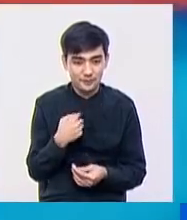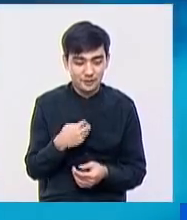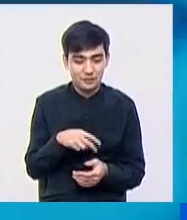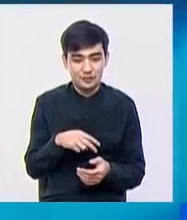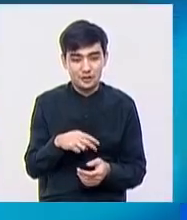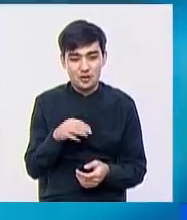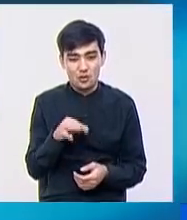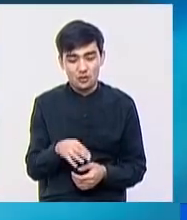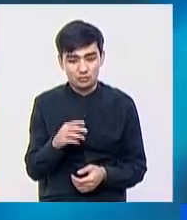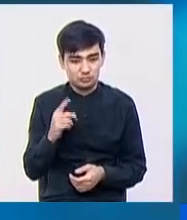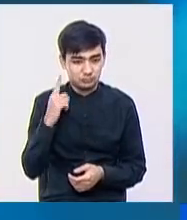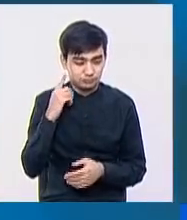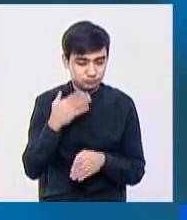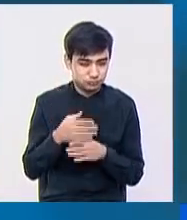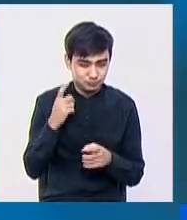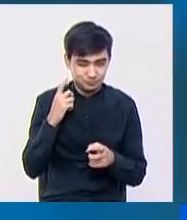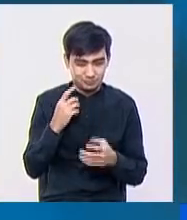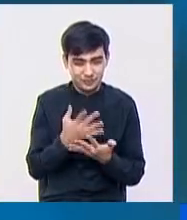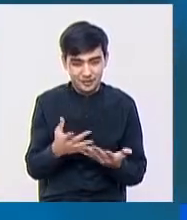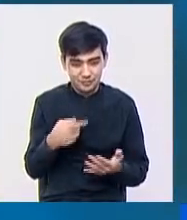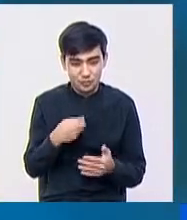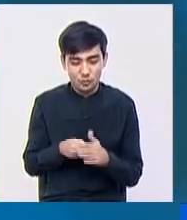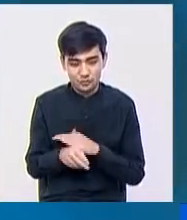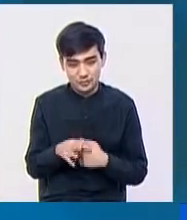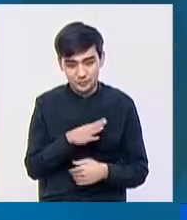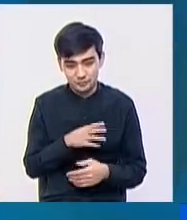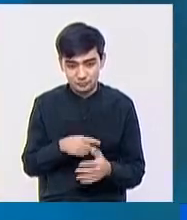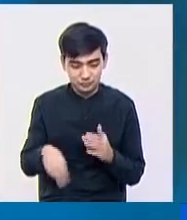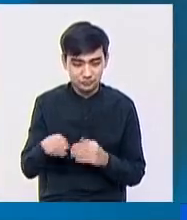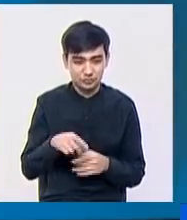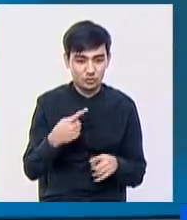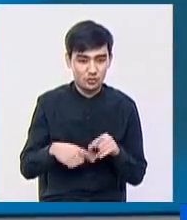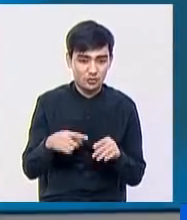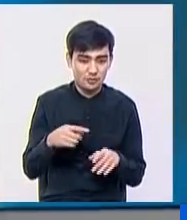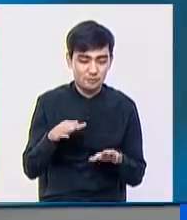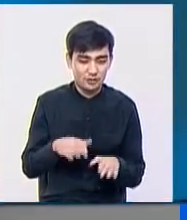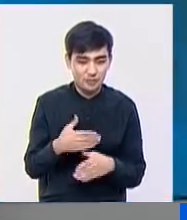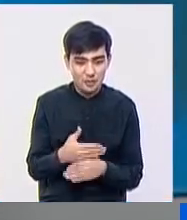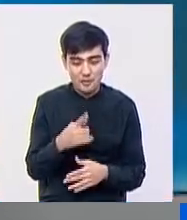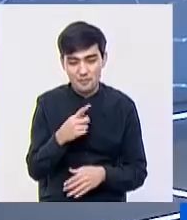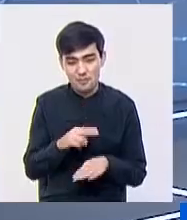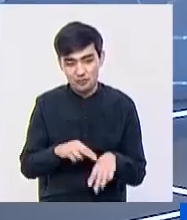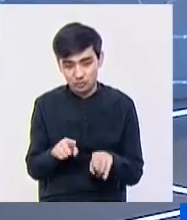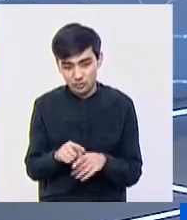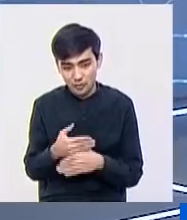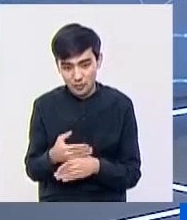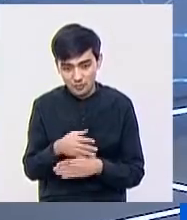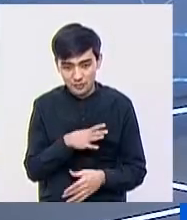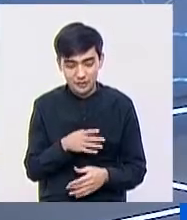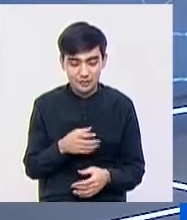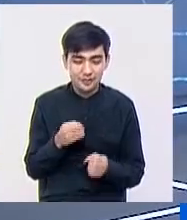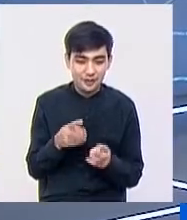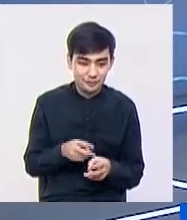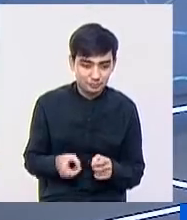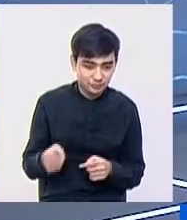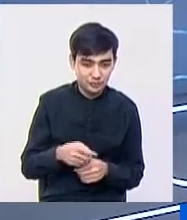Уворачивались от шума, опять же, пуль, уворачивались, помогали где-то даже сотрудники полиции, говорили, координировали,